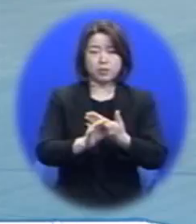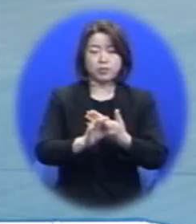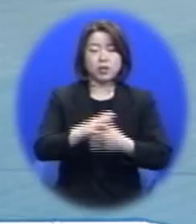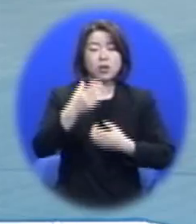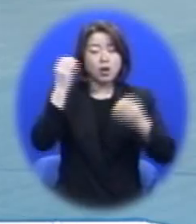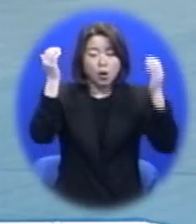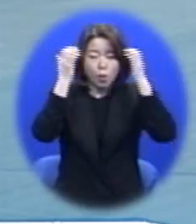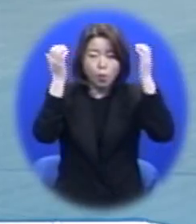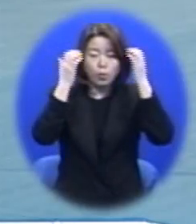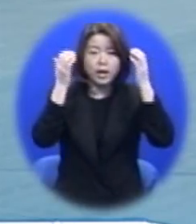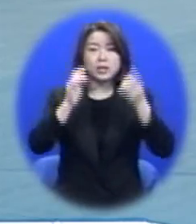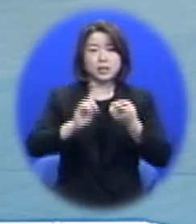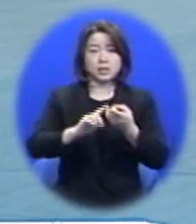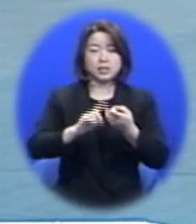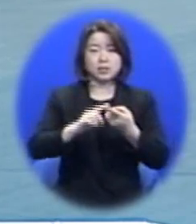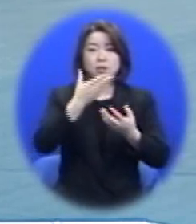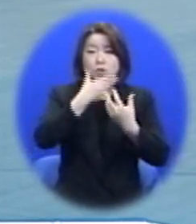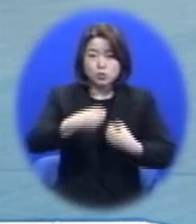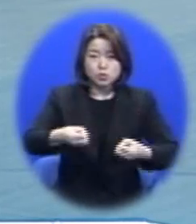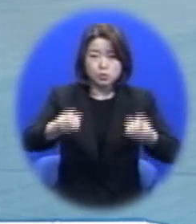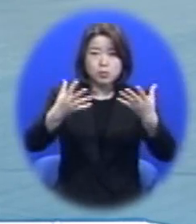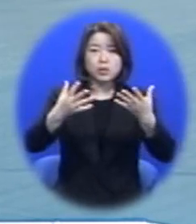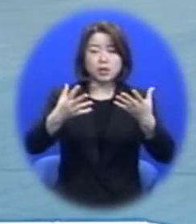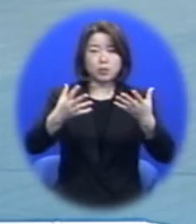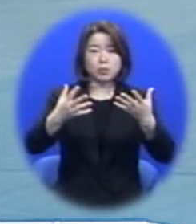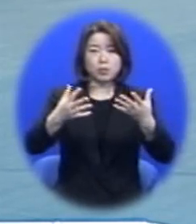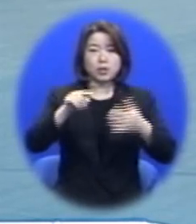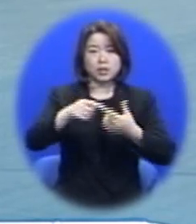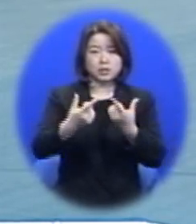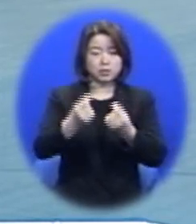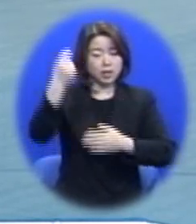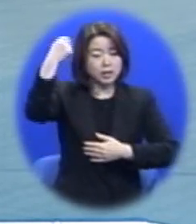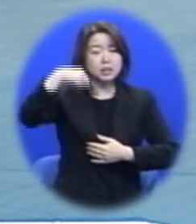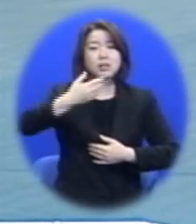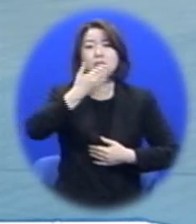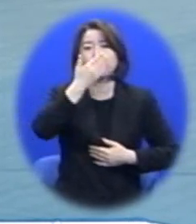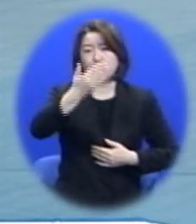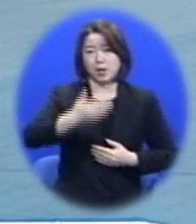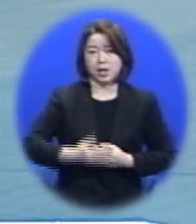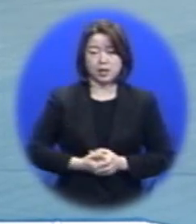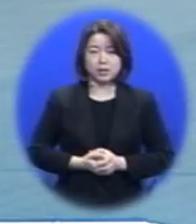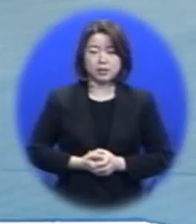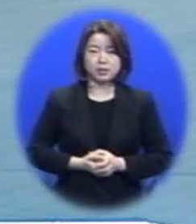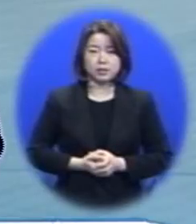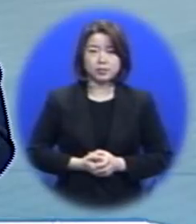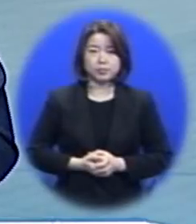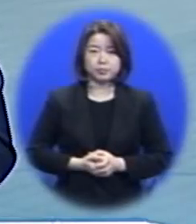고난이 축복이라고 그렇게 느껴지게 됩니다.